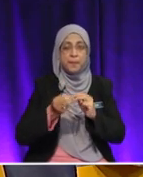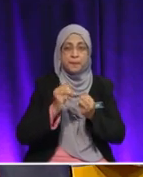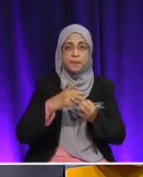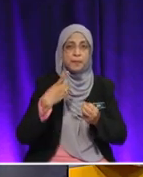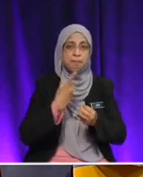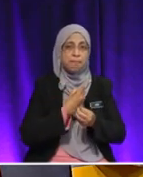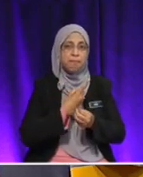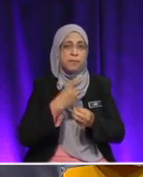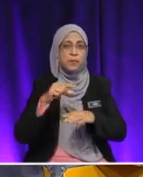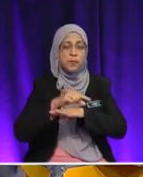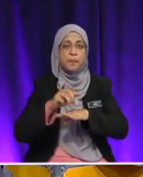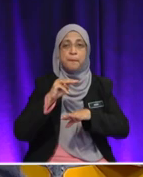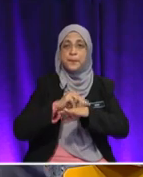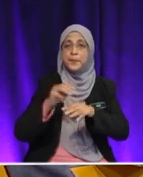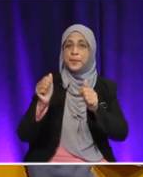kita dengan bermanfaat